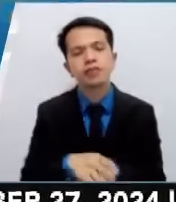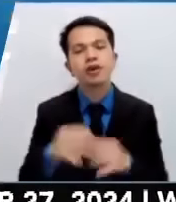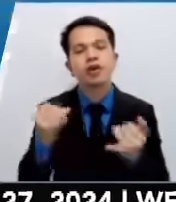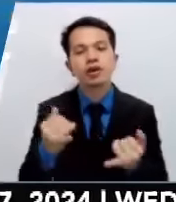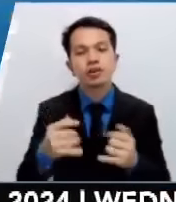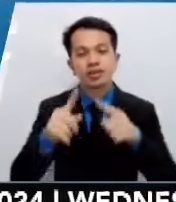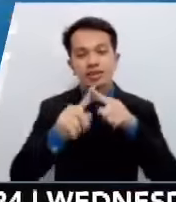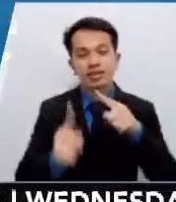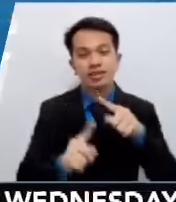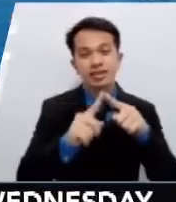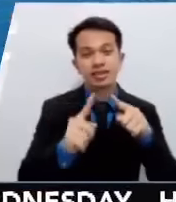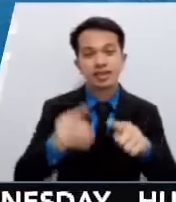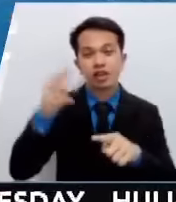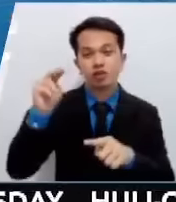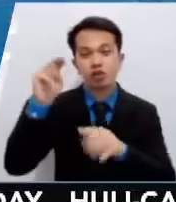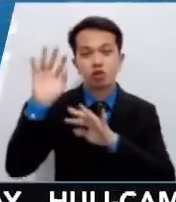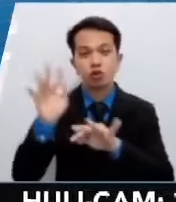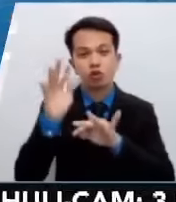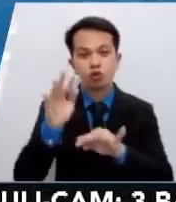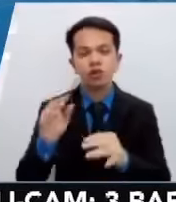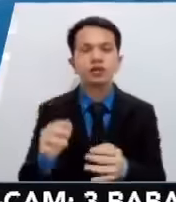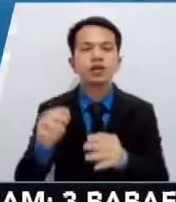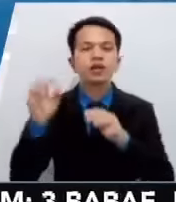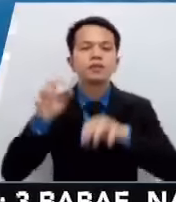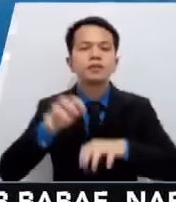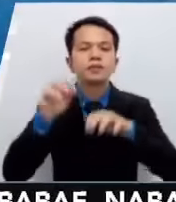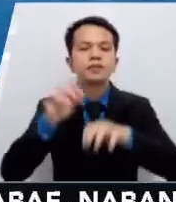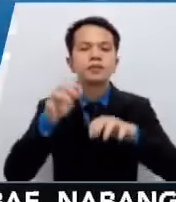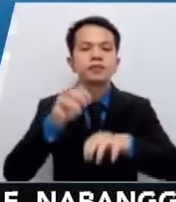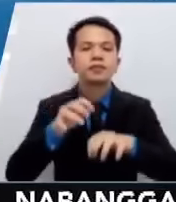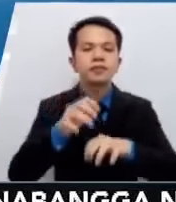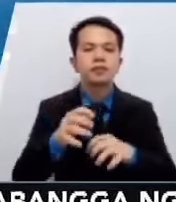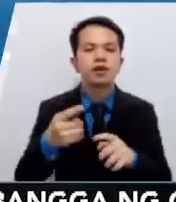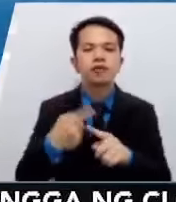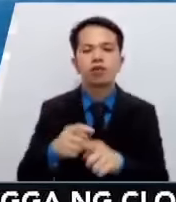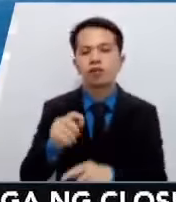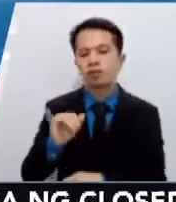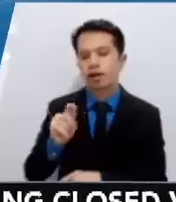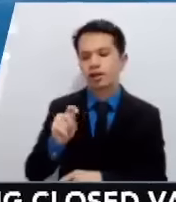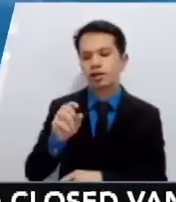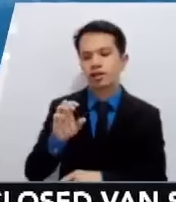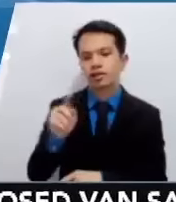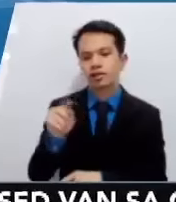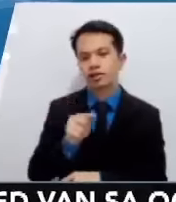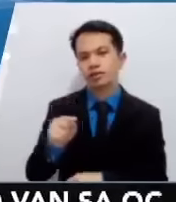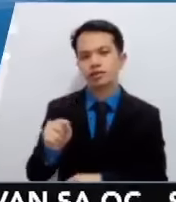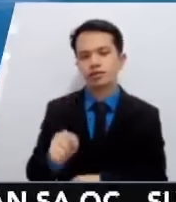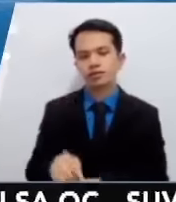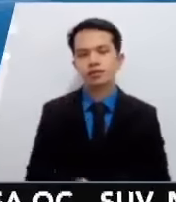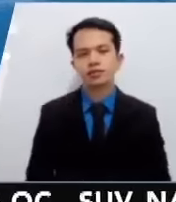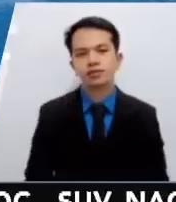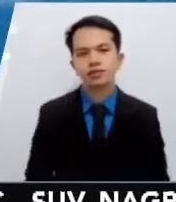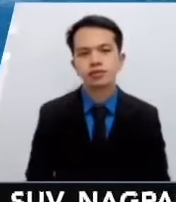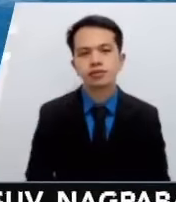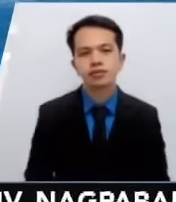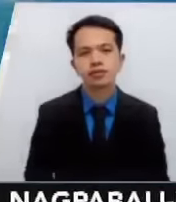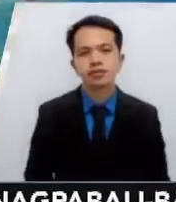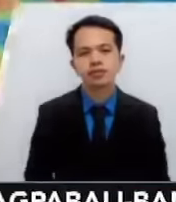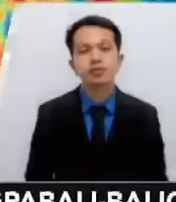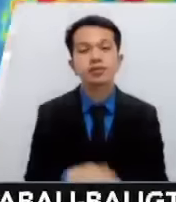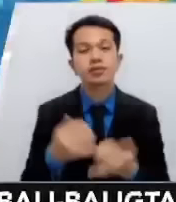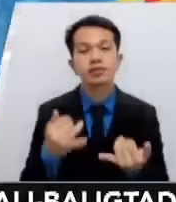thunderstorm, nagpapaulan din sa ilang bahagi ng bansa ang Intertropical Convergence Zone o ITZZ. Ayon sa